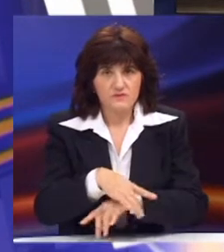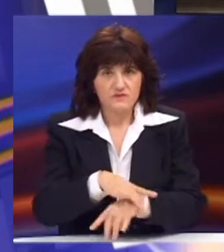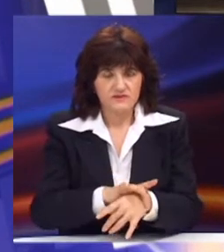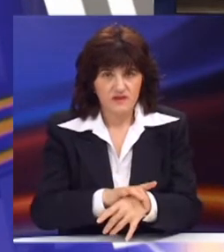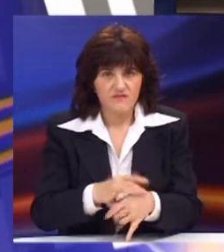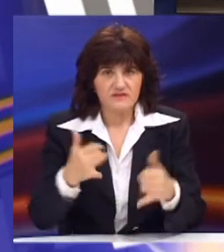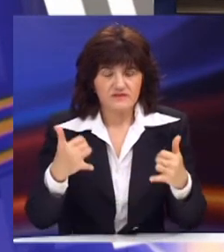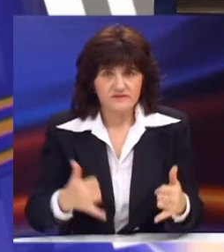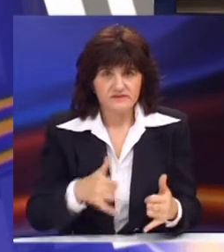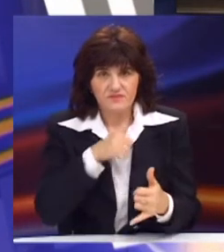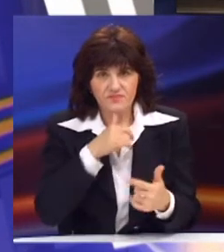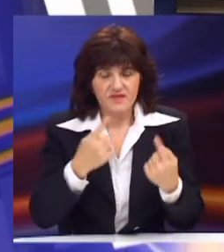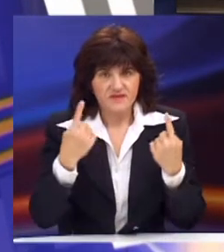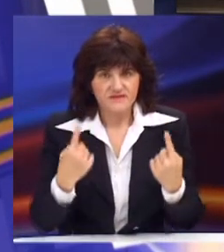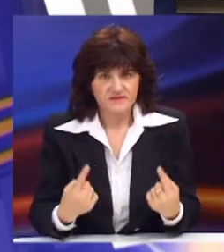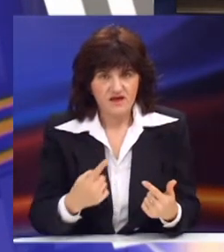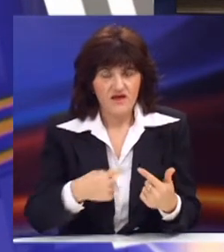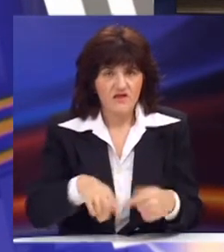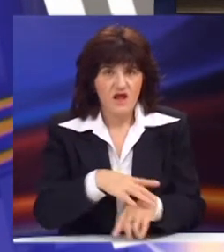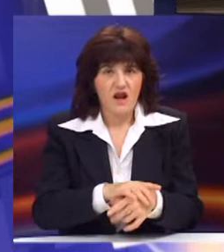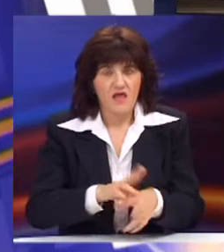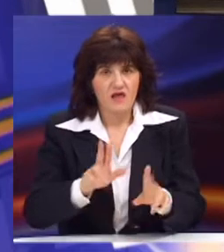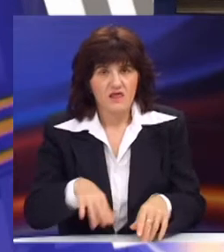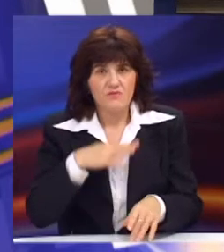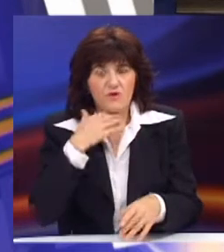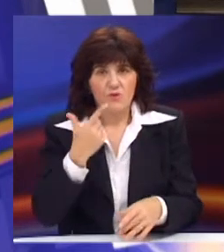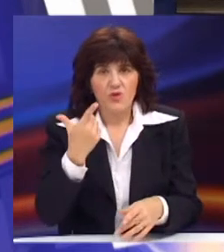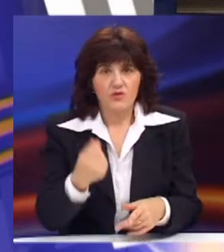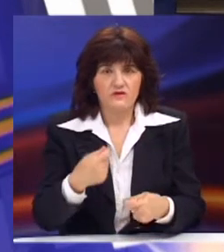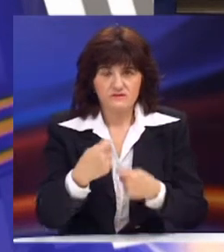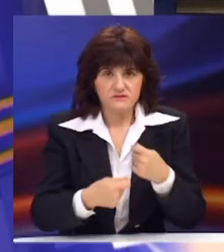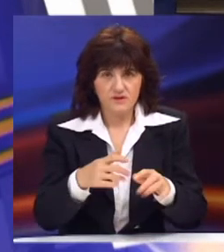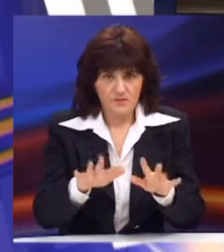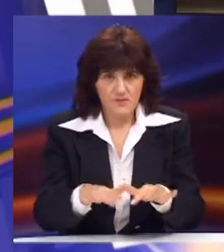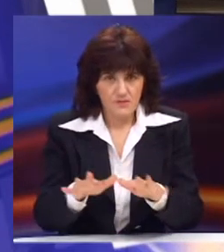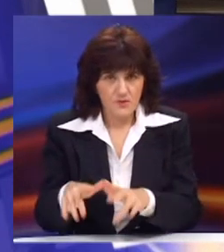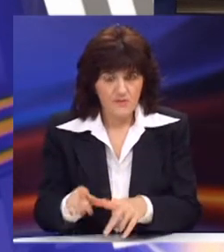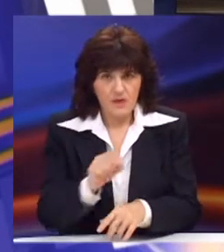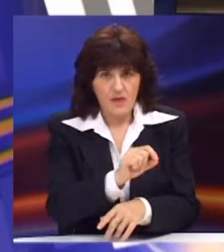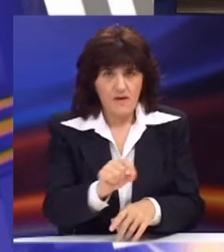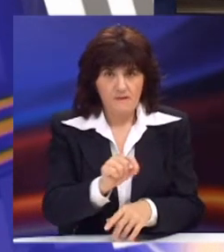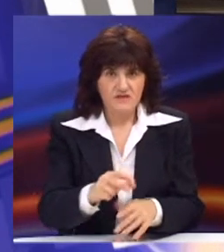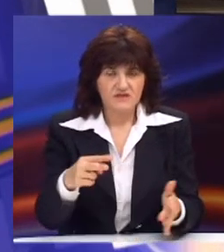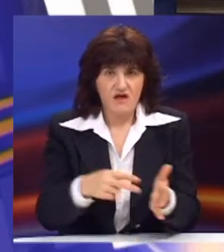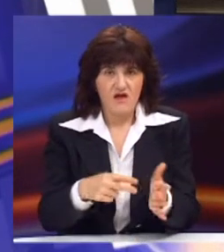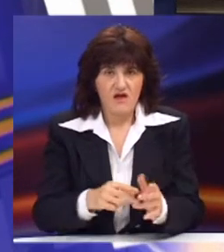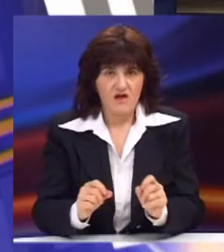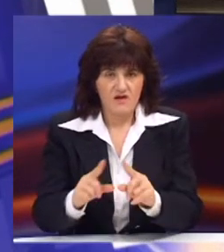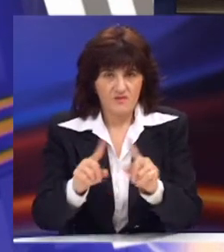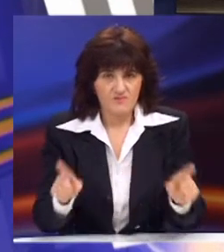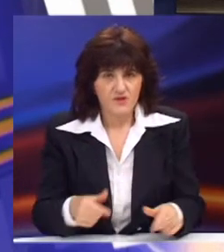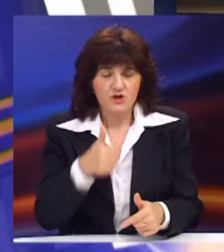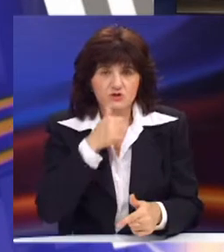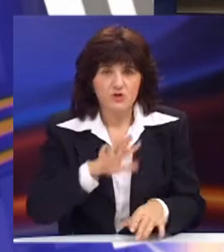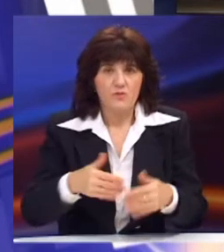u zdravstvu. Naime, trenutno je stanje tako da su lekari opterećeni vođenjem dvostruke dokumentacije i pisane i